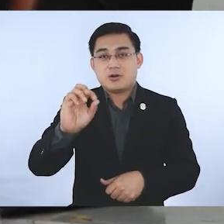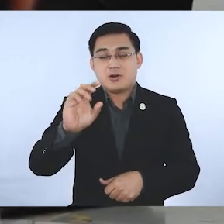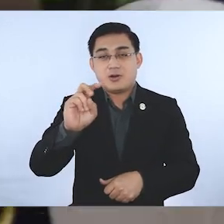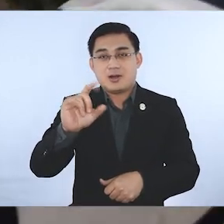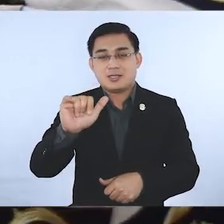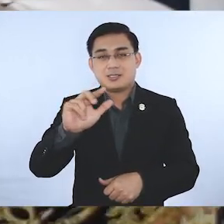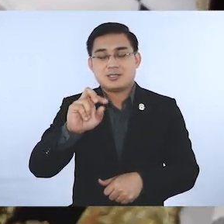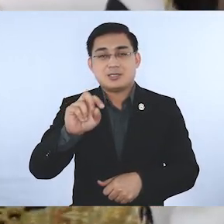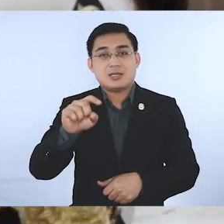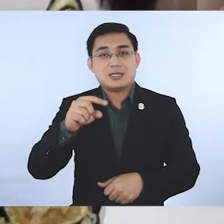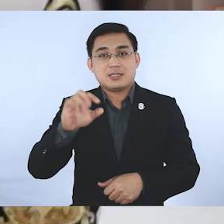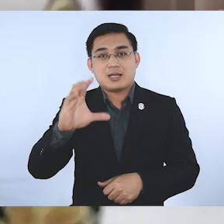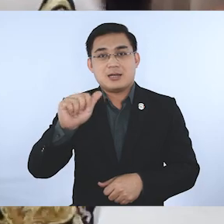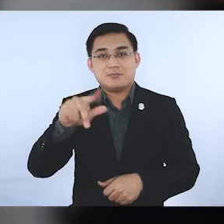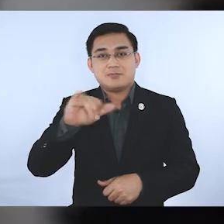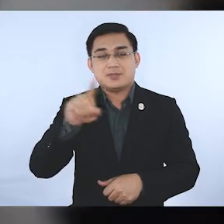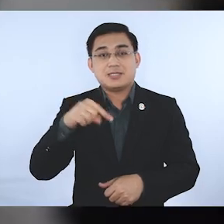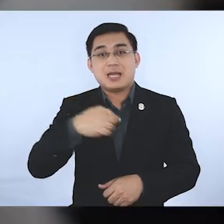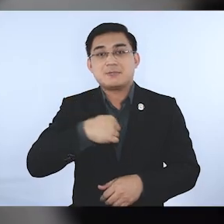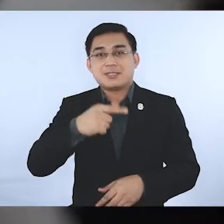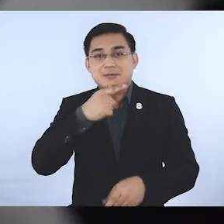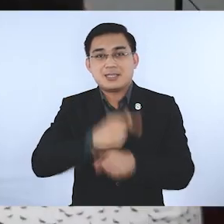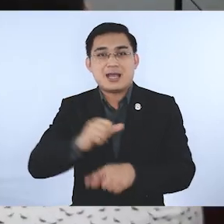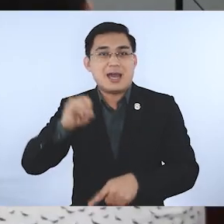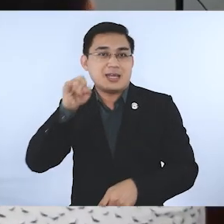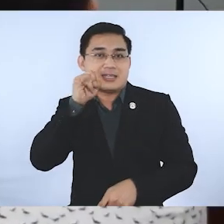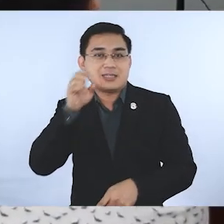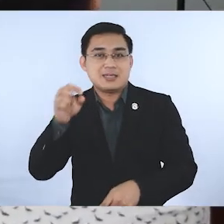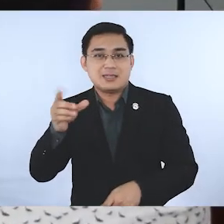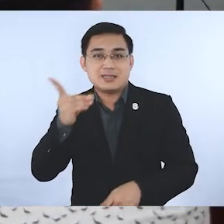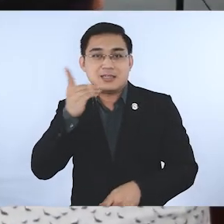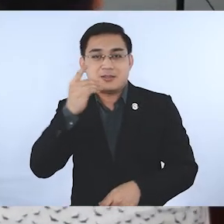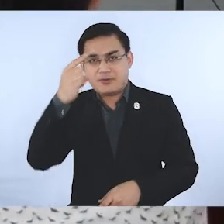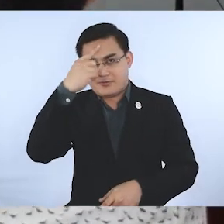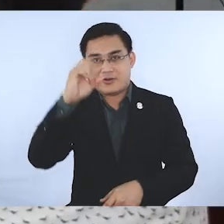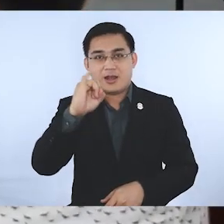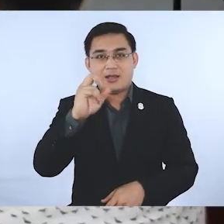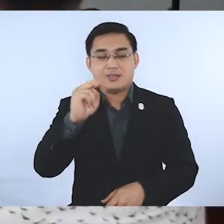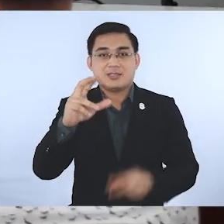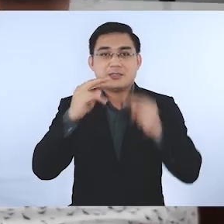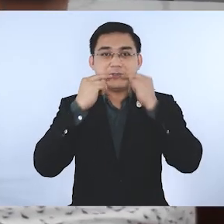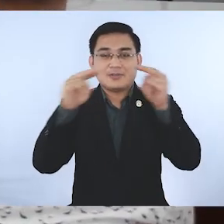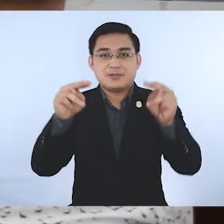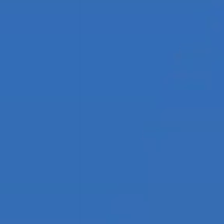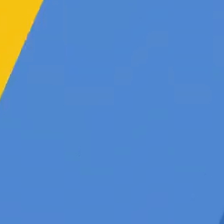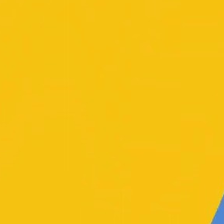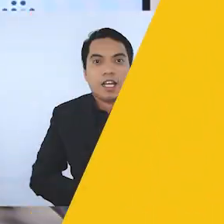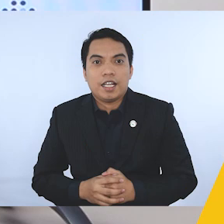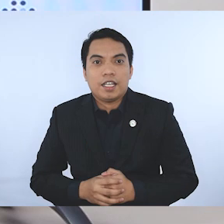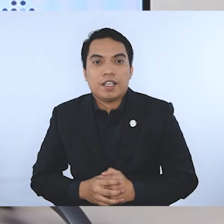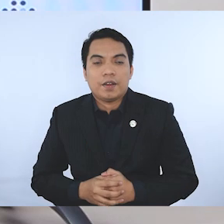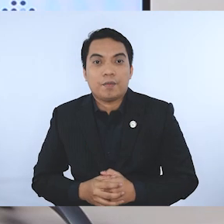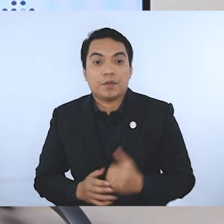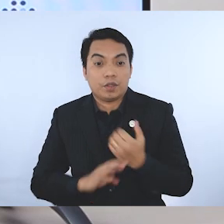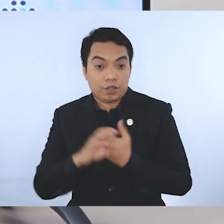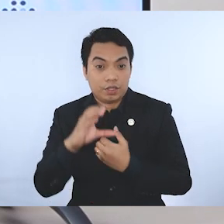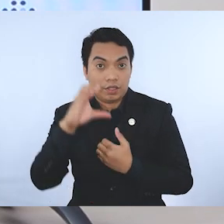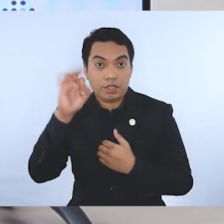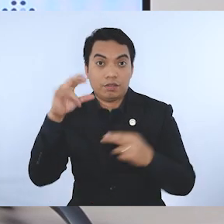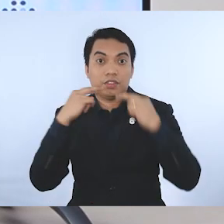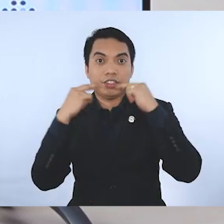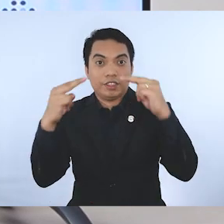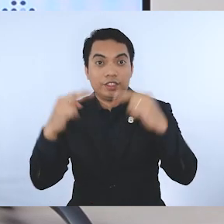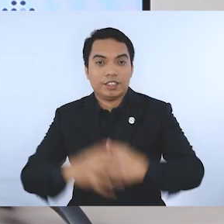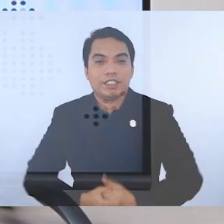ng Capiz, ako po si kapatid na Irene De Leon para sa Iglesia ni Cristo News Network. Magbabalik po